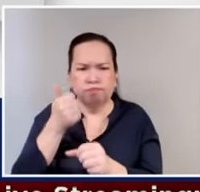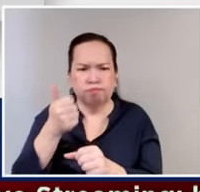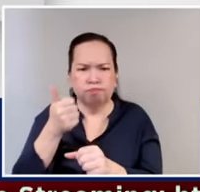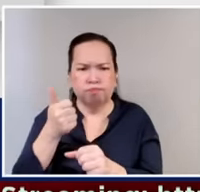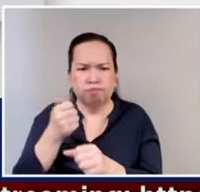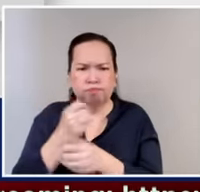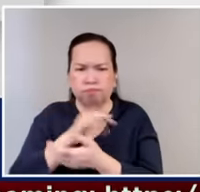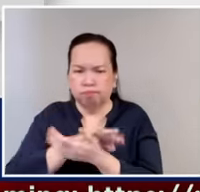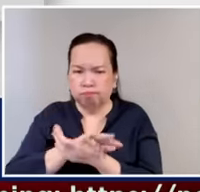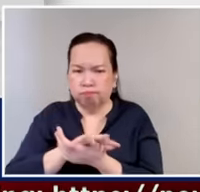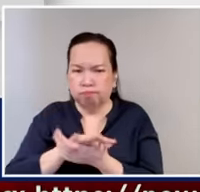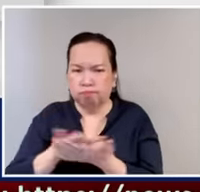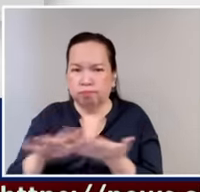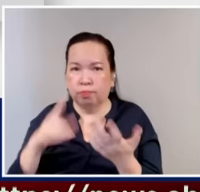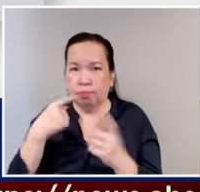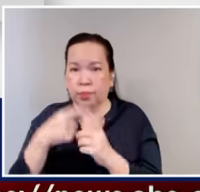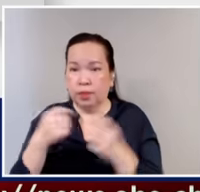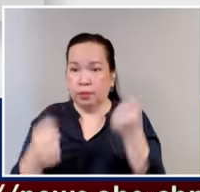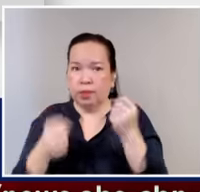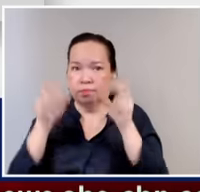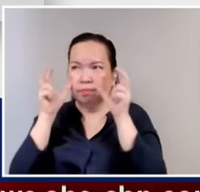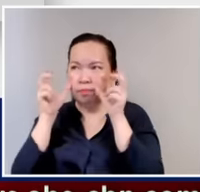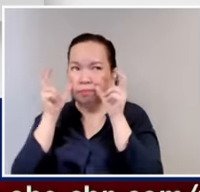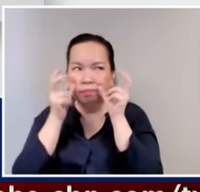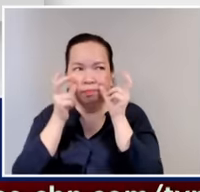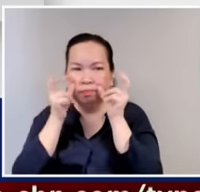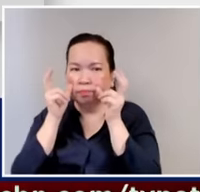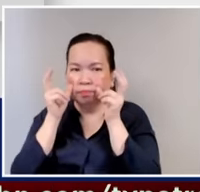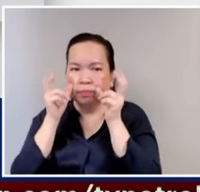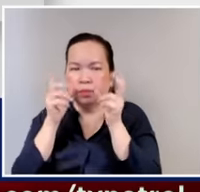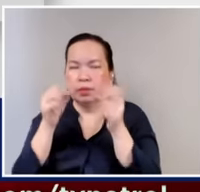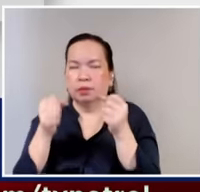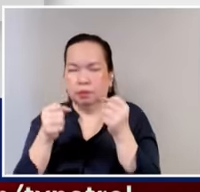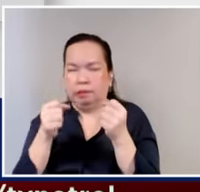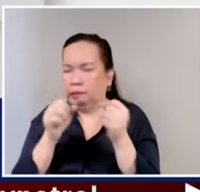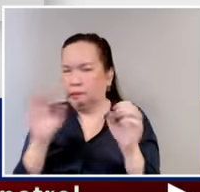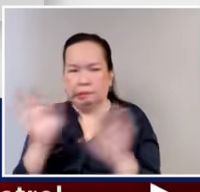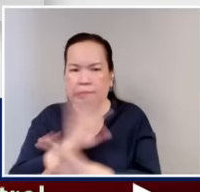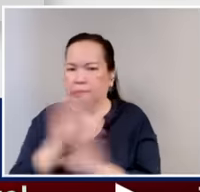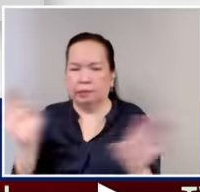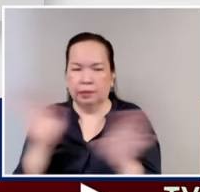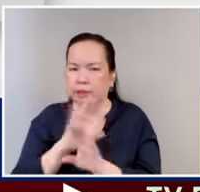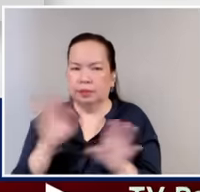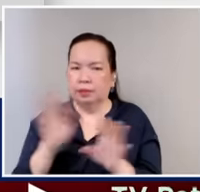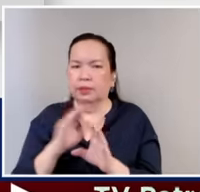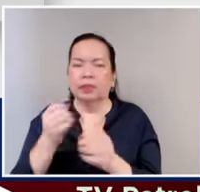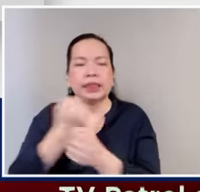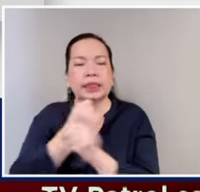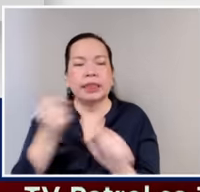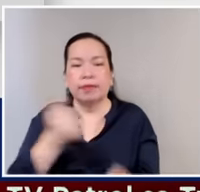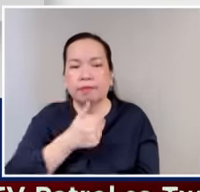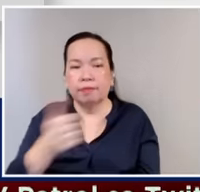nagmamaneho, dapat alerto at hindi inaantok para sa ligtas na pagbiyahe ngayong Semana Santa.